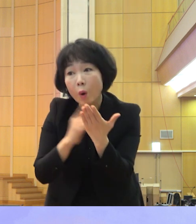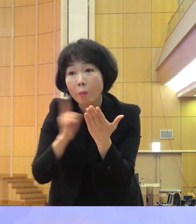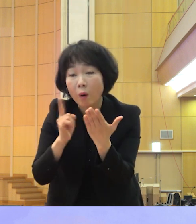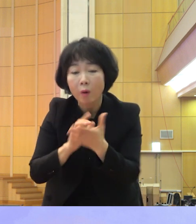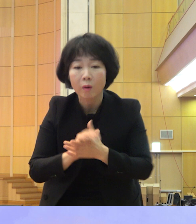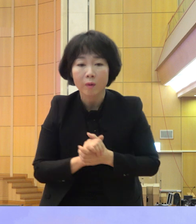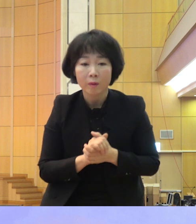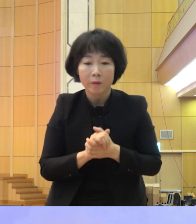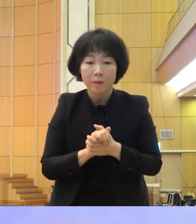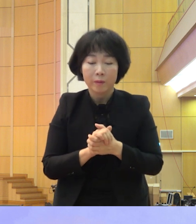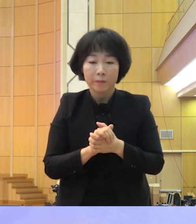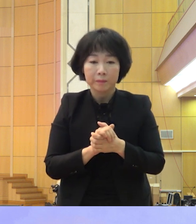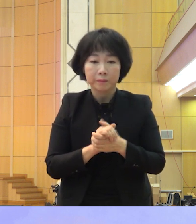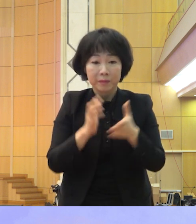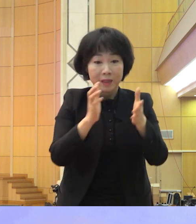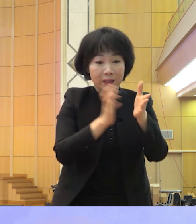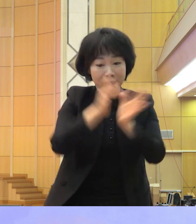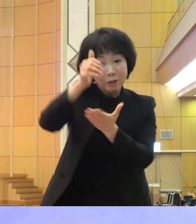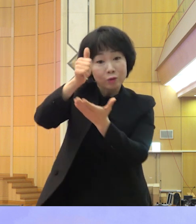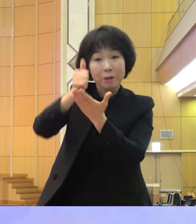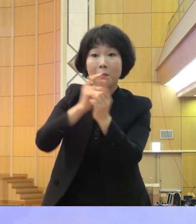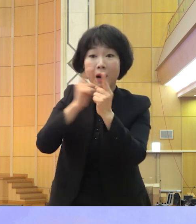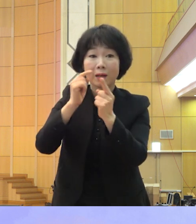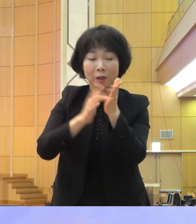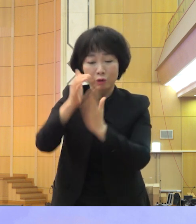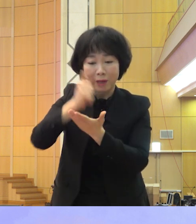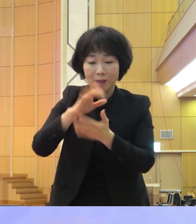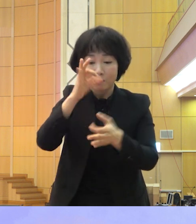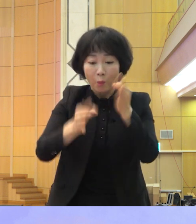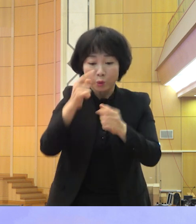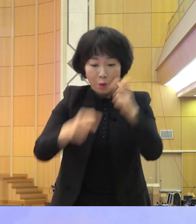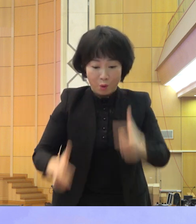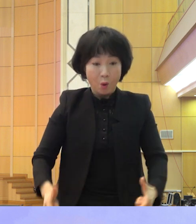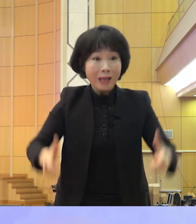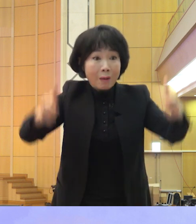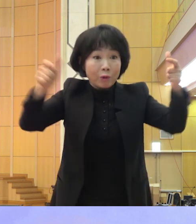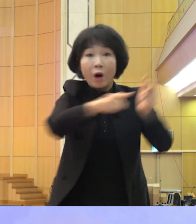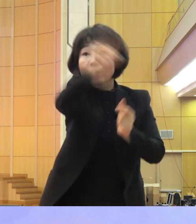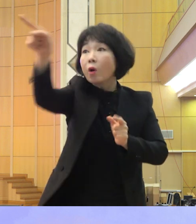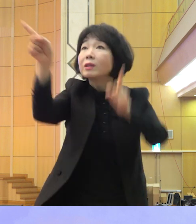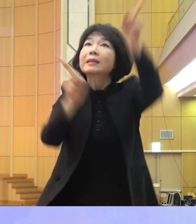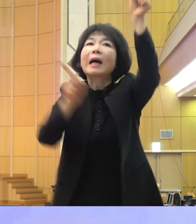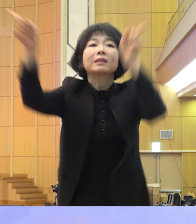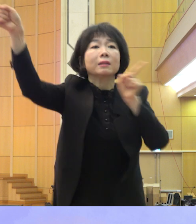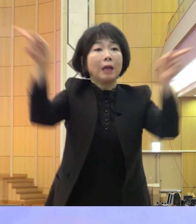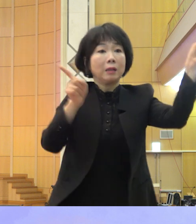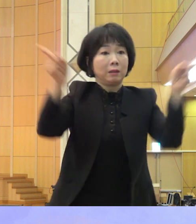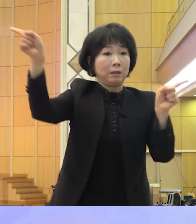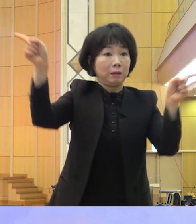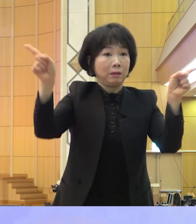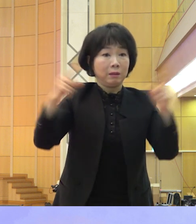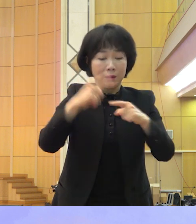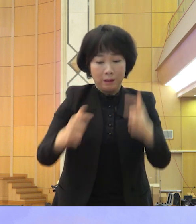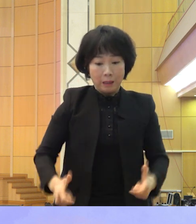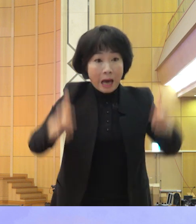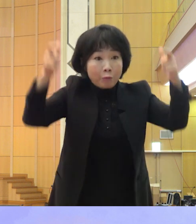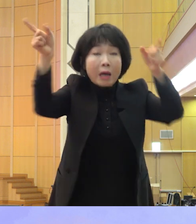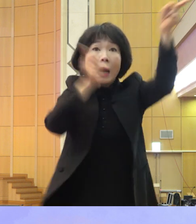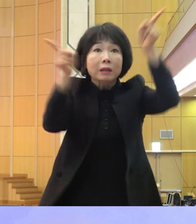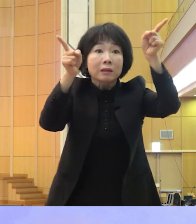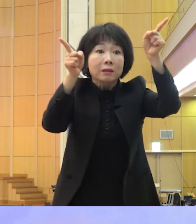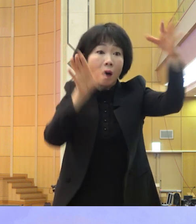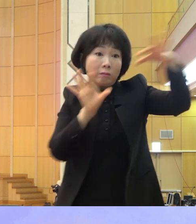이렇게 말하죠. 예수님 말하길 나는 포도나무에 놓인 가지니 가지가 포도나무에 붙어 있어야